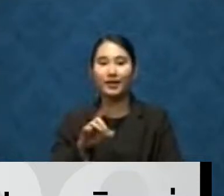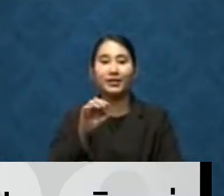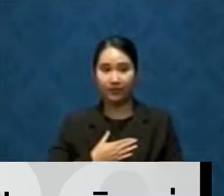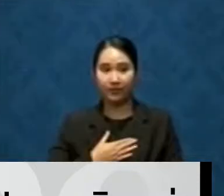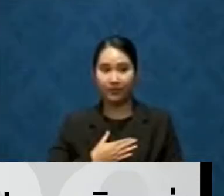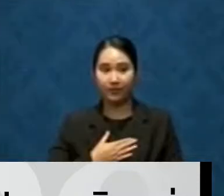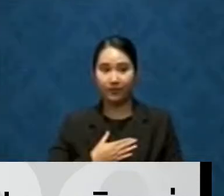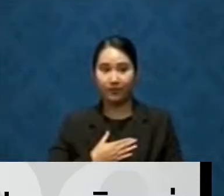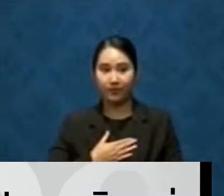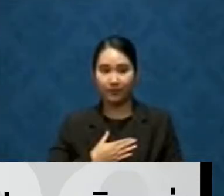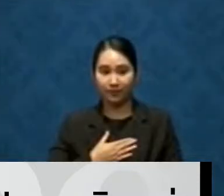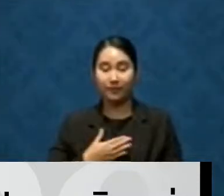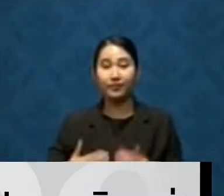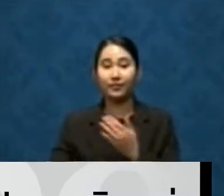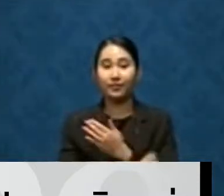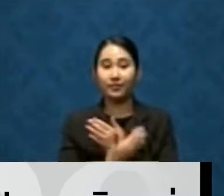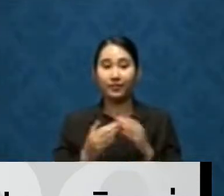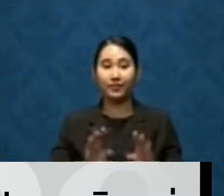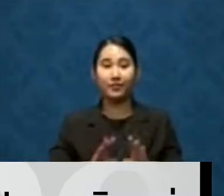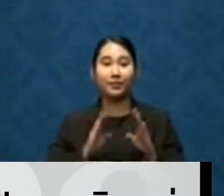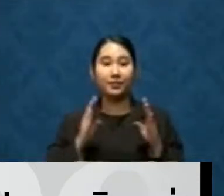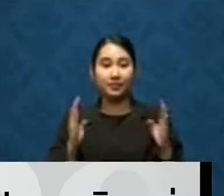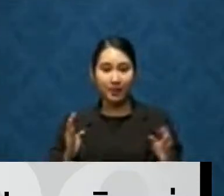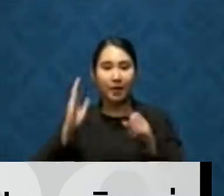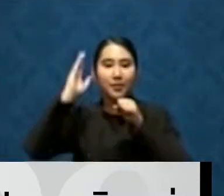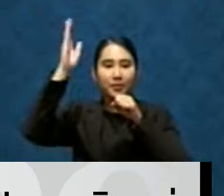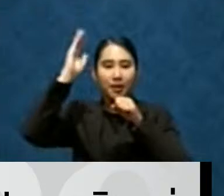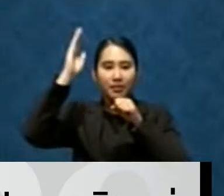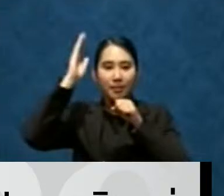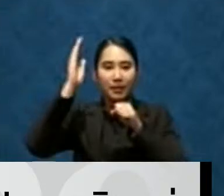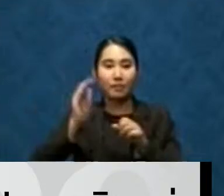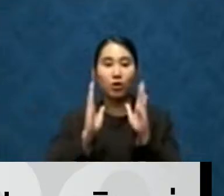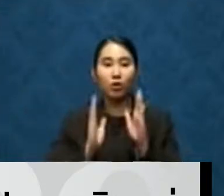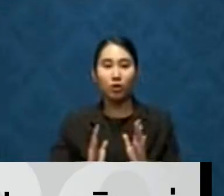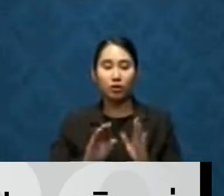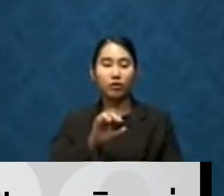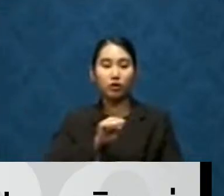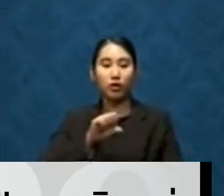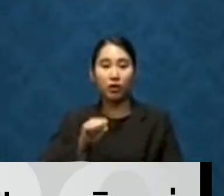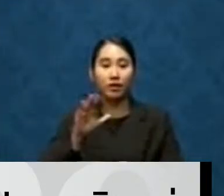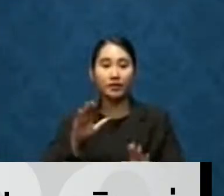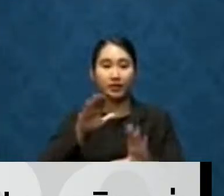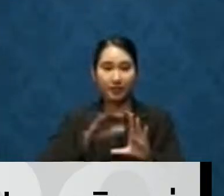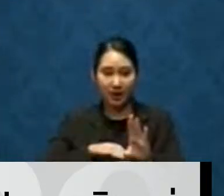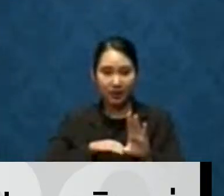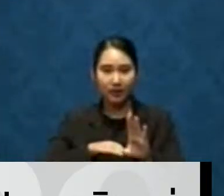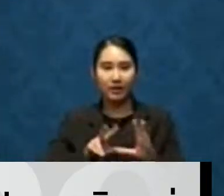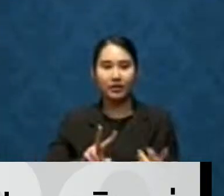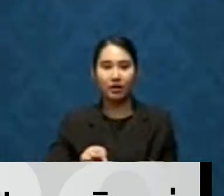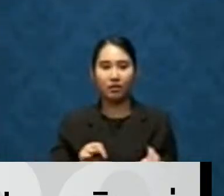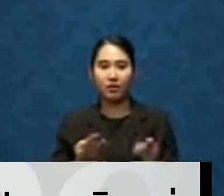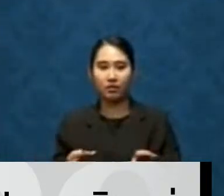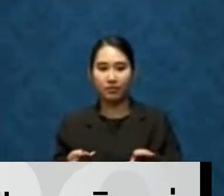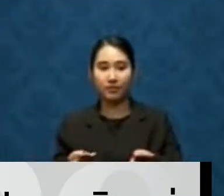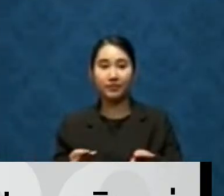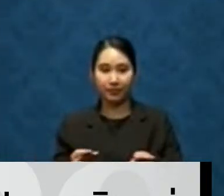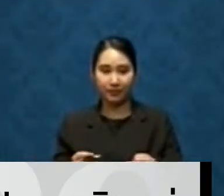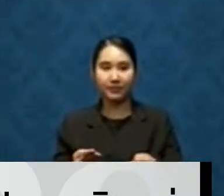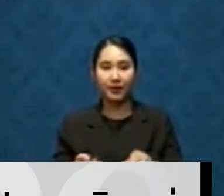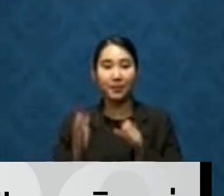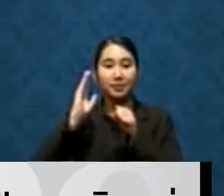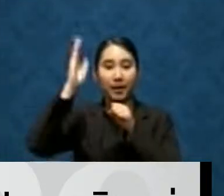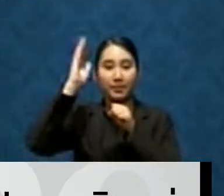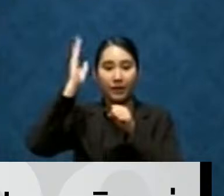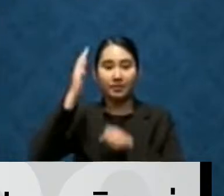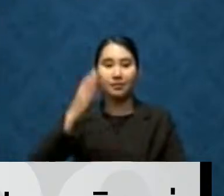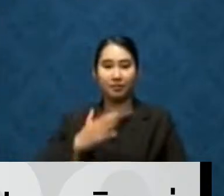ในกรอบที่ระเบียบของสภากำหนดเอาไว้จึงก็ขอให้ทั้งส.ส.สกลนครม